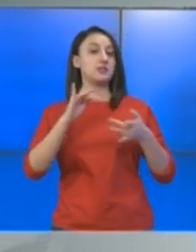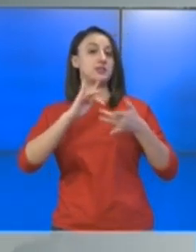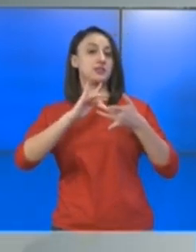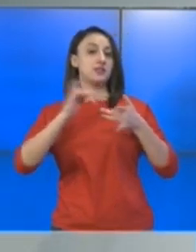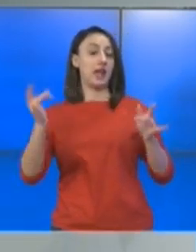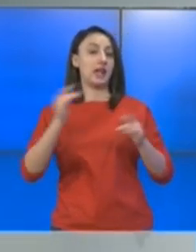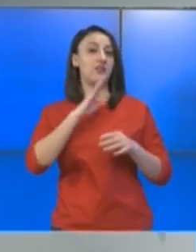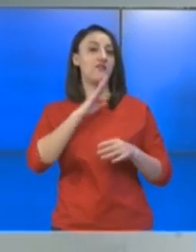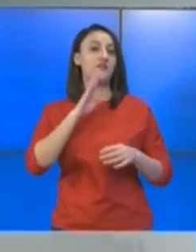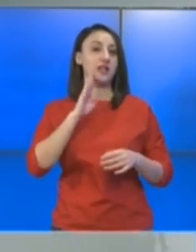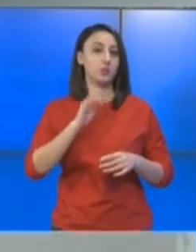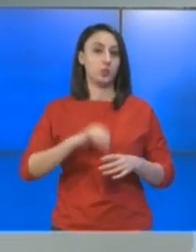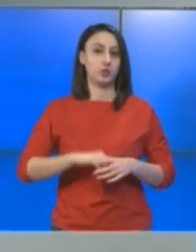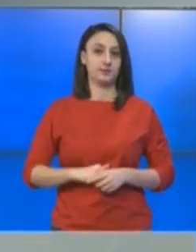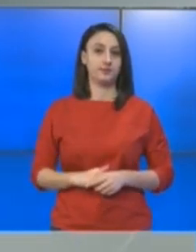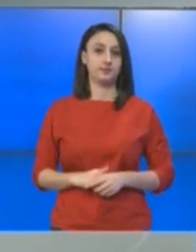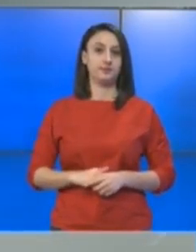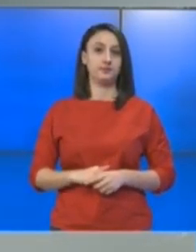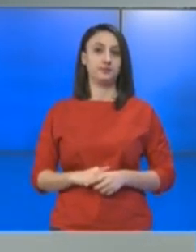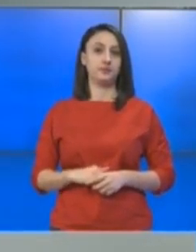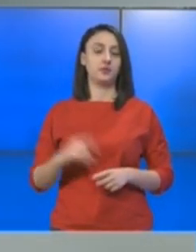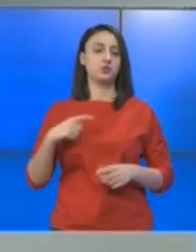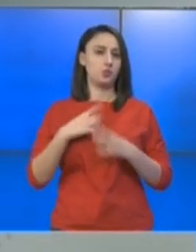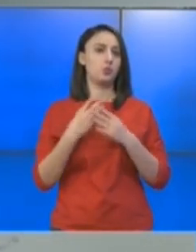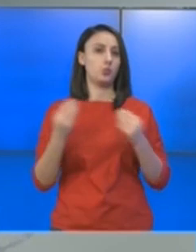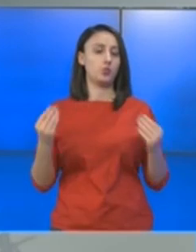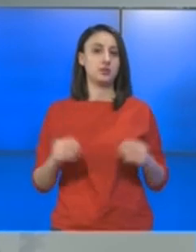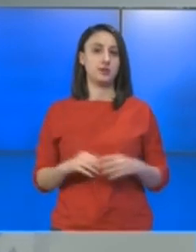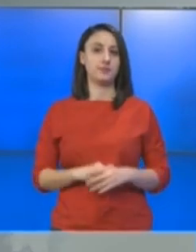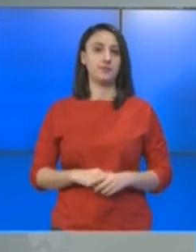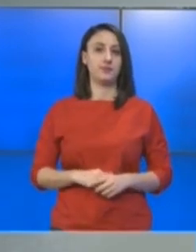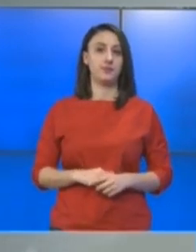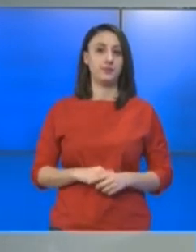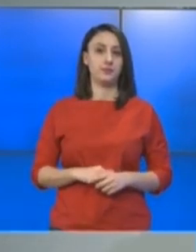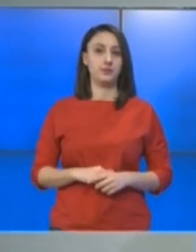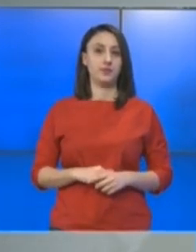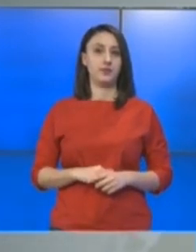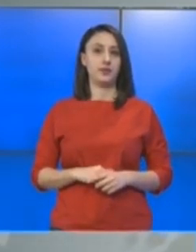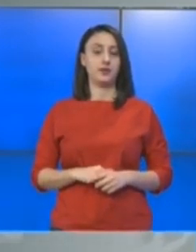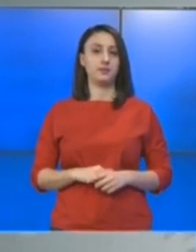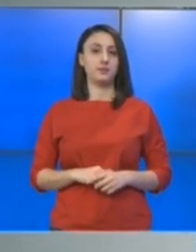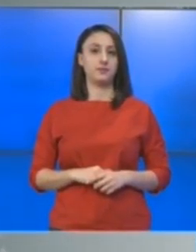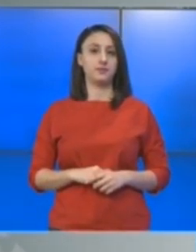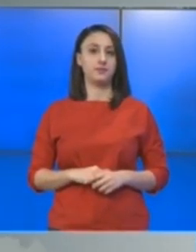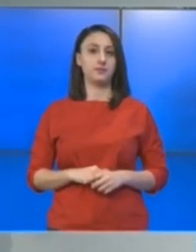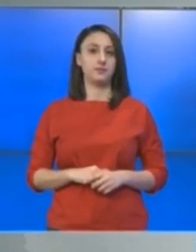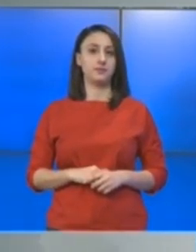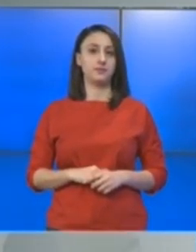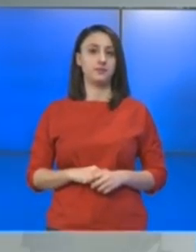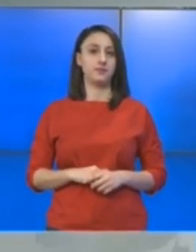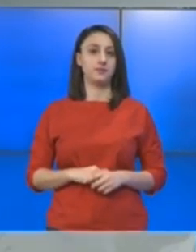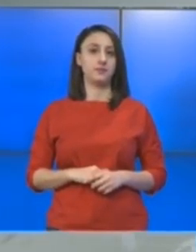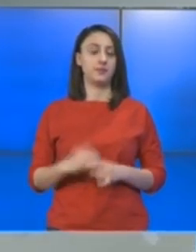pe internet și frumos la baza mult spatiu exterior că beau câte bere a